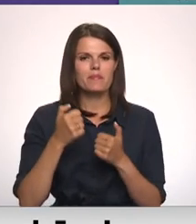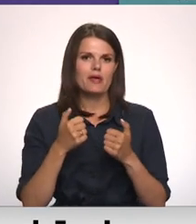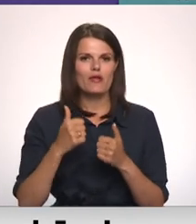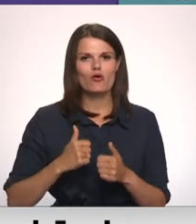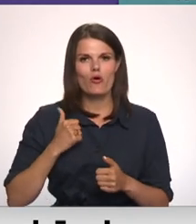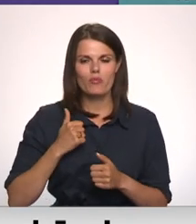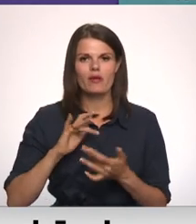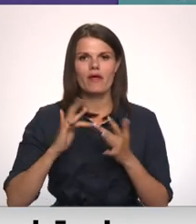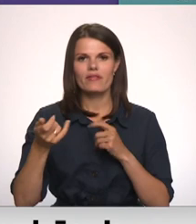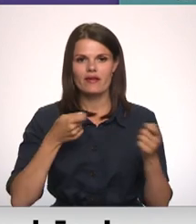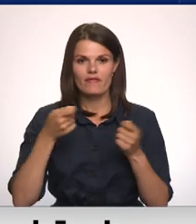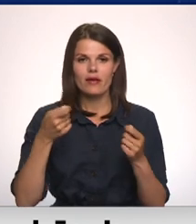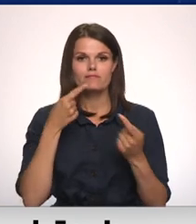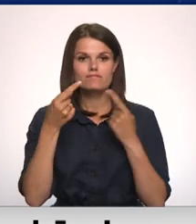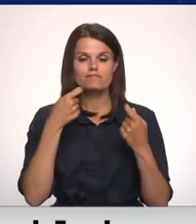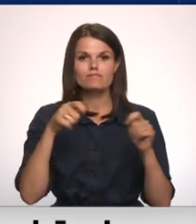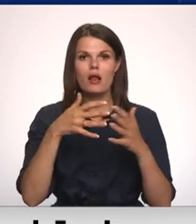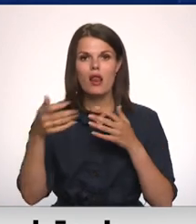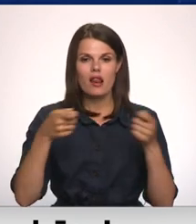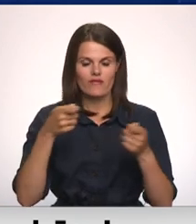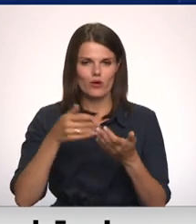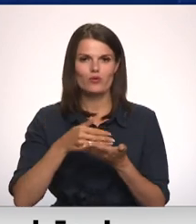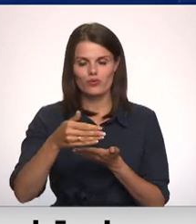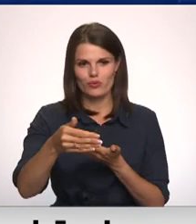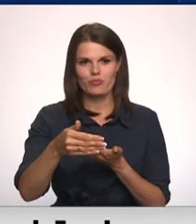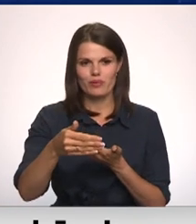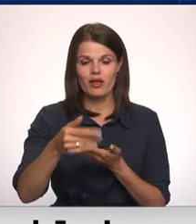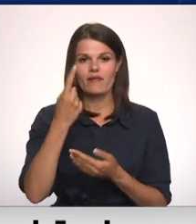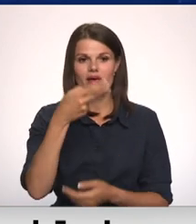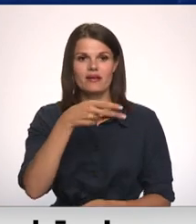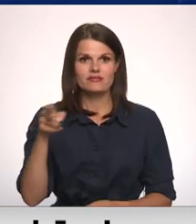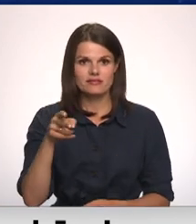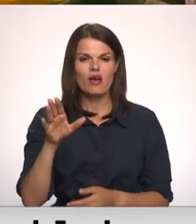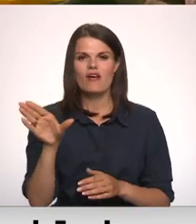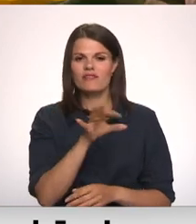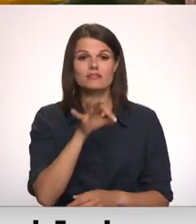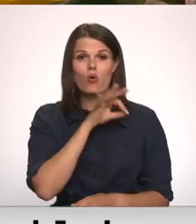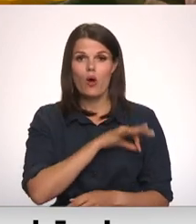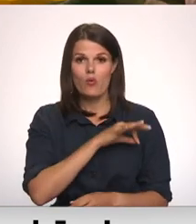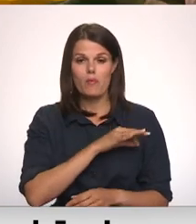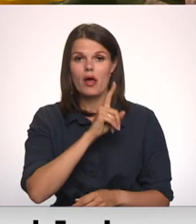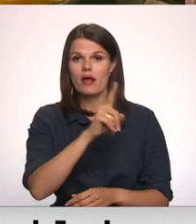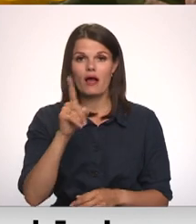veikalā. Sarunas par tā tirdzniecību ar lielveikaliem turpinās. 1 eiro, jeb visa peļņas daļa no katra